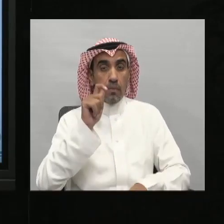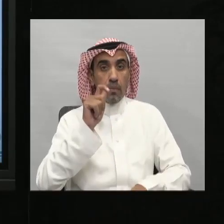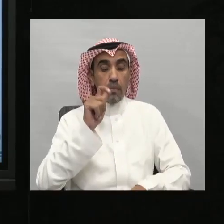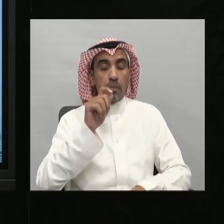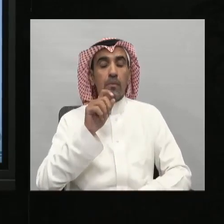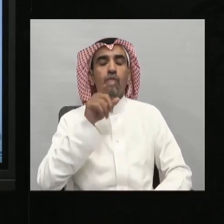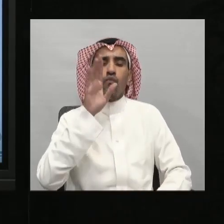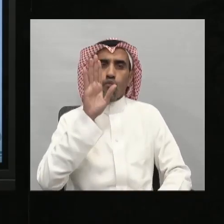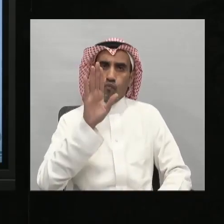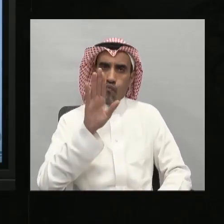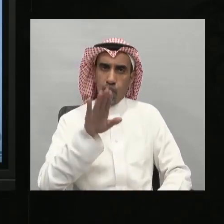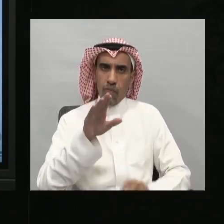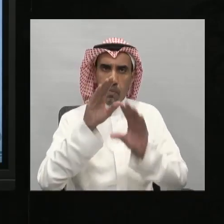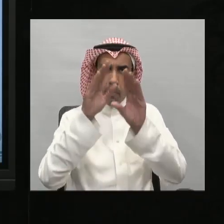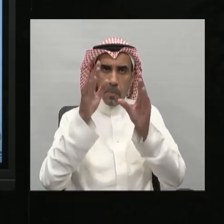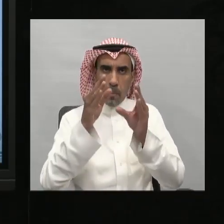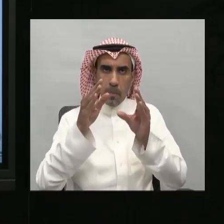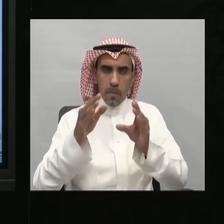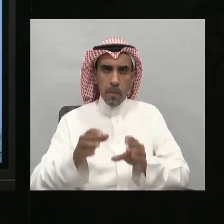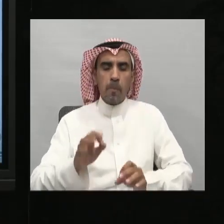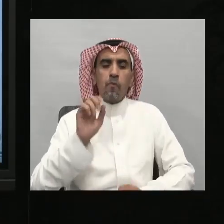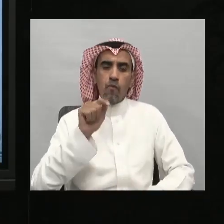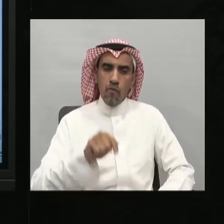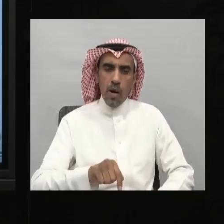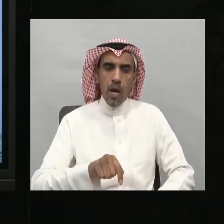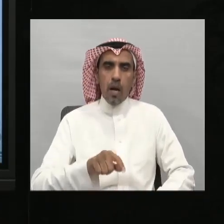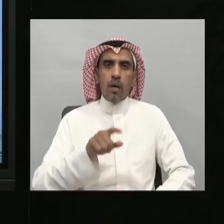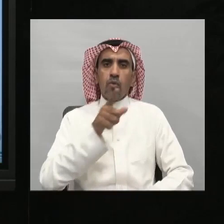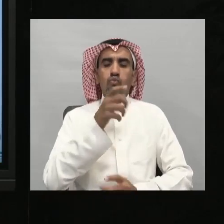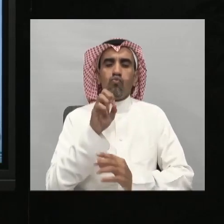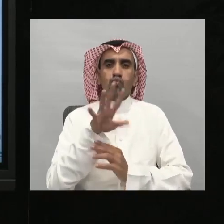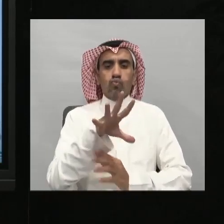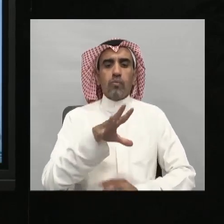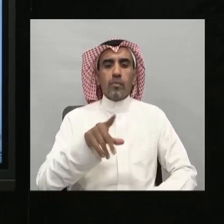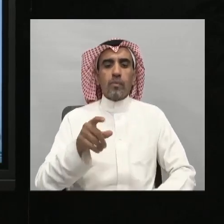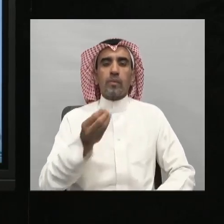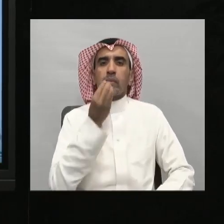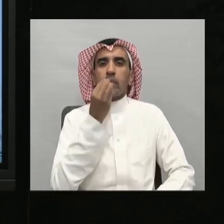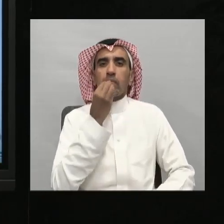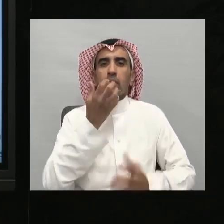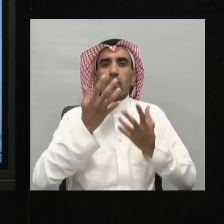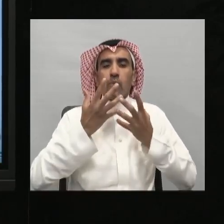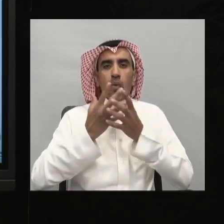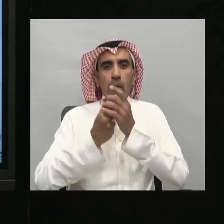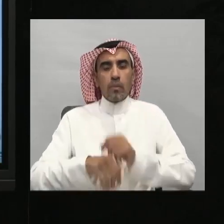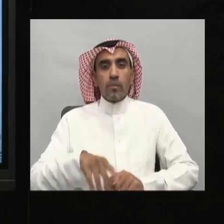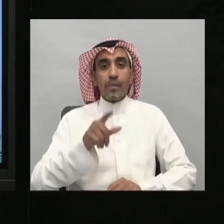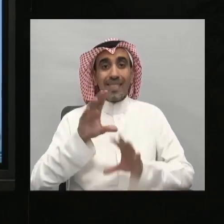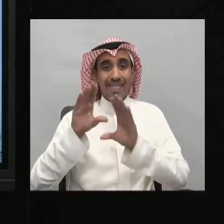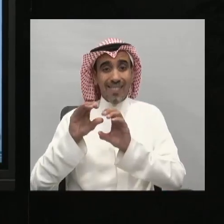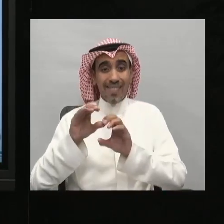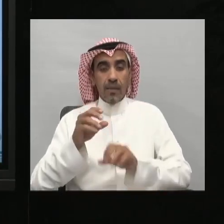البحر لديه نوع من التناظر يسمى التناظر ماذا؟ الشعاعي. التغذي والهضم، في حيوان